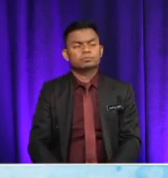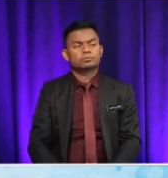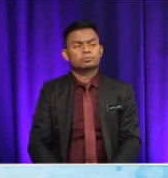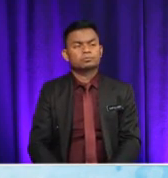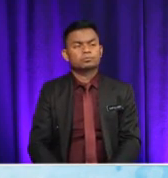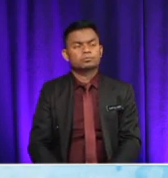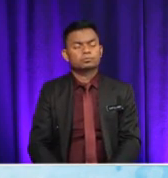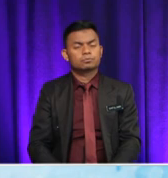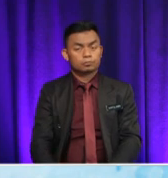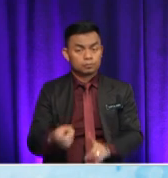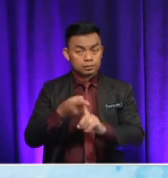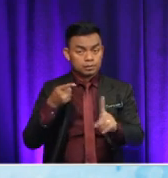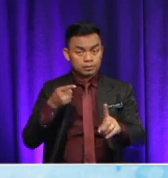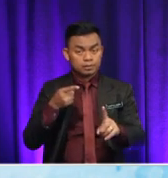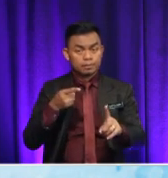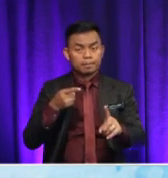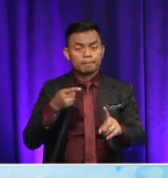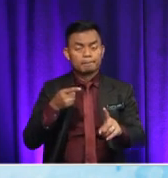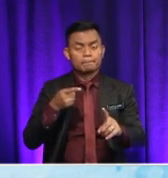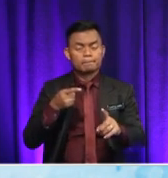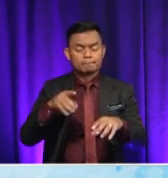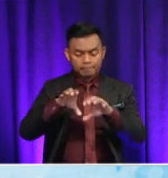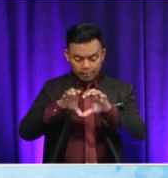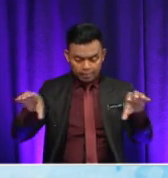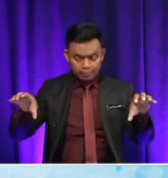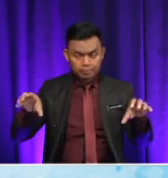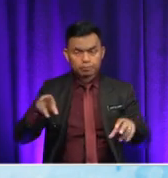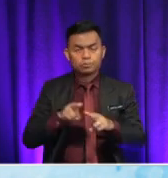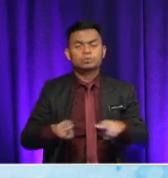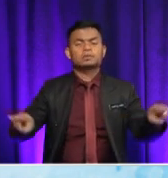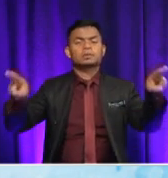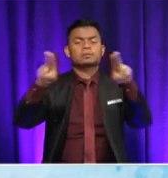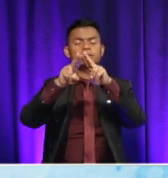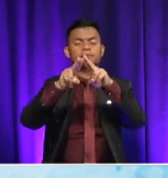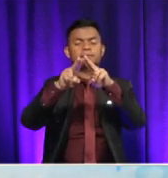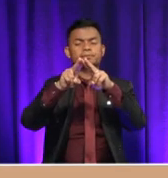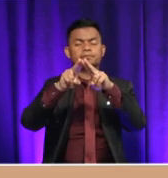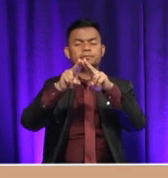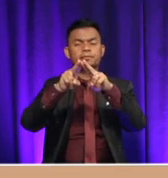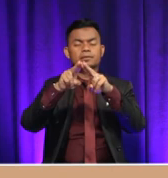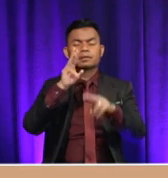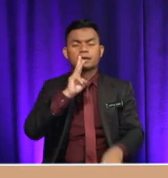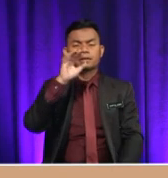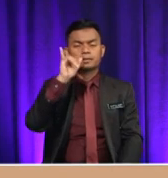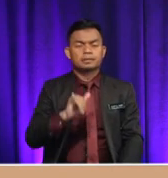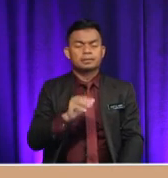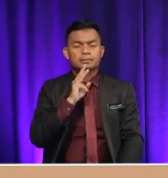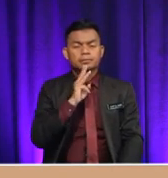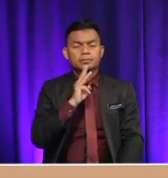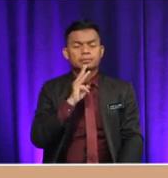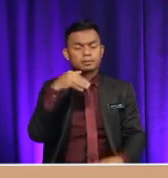daripada pai utama Ai yang masuk ke pait utama ini lukisan yang kamu nampak tadi adalah lukisan